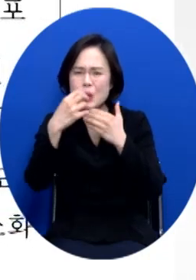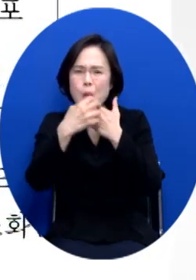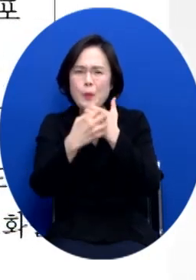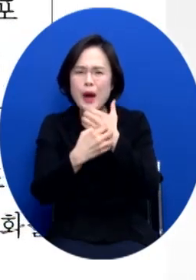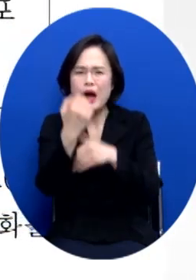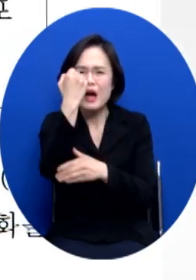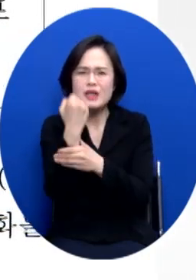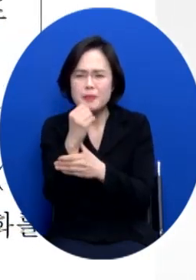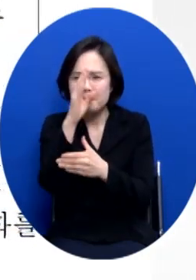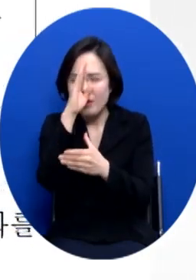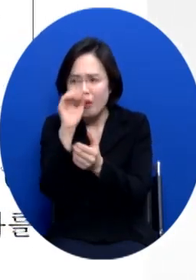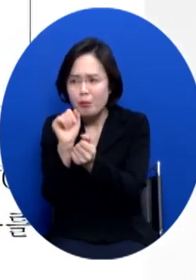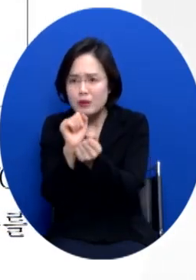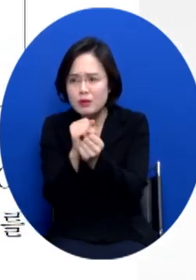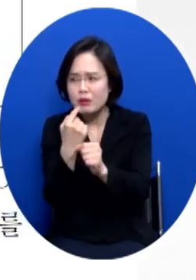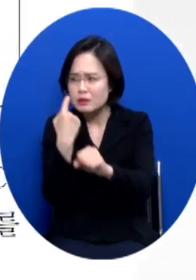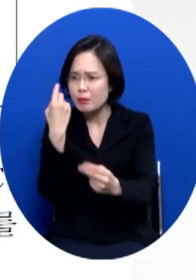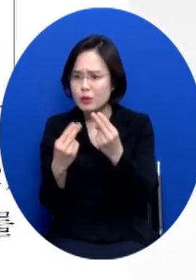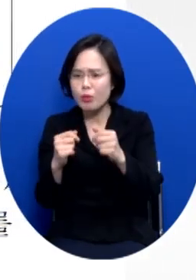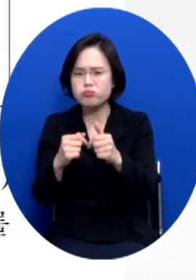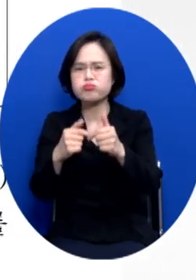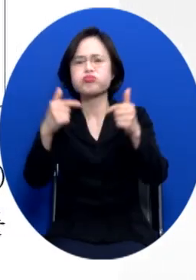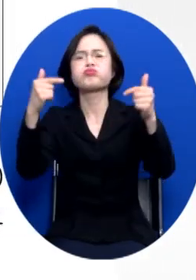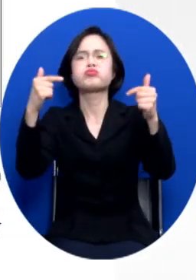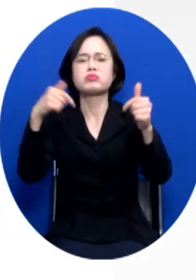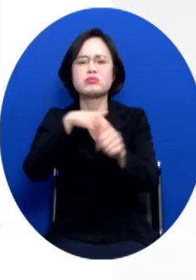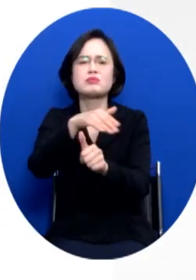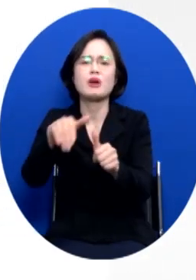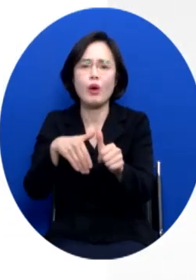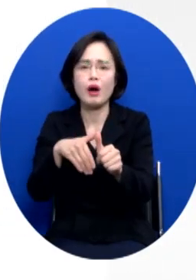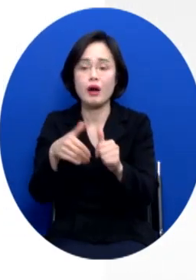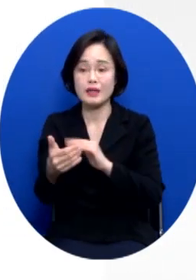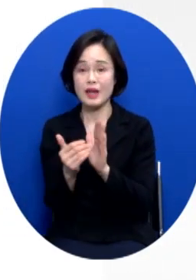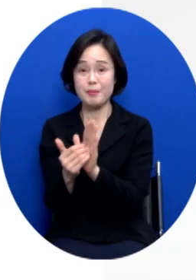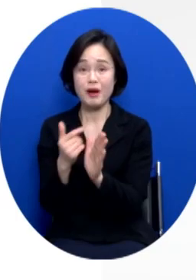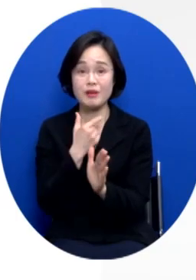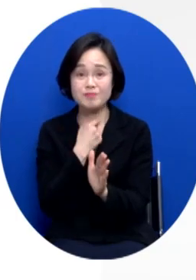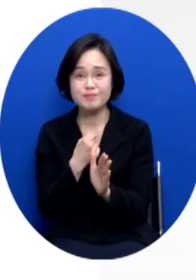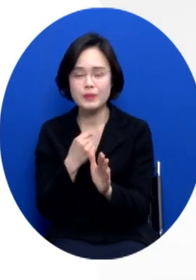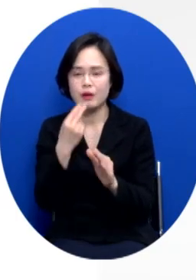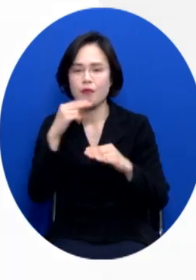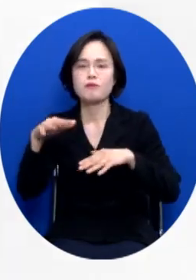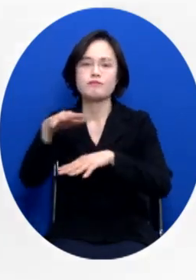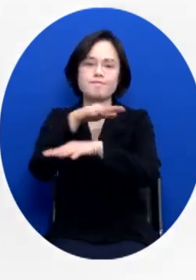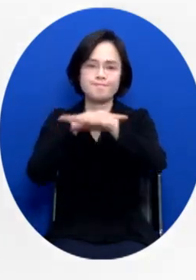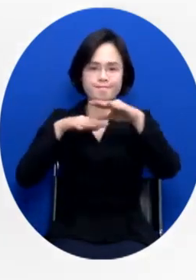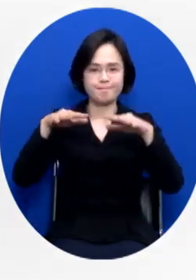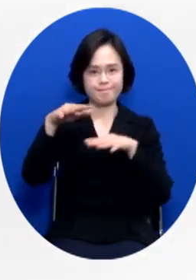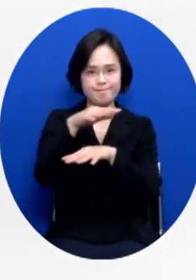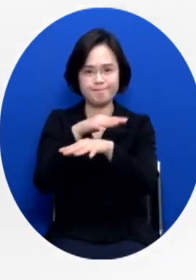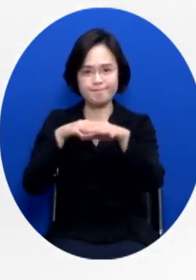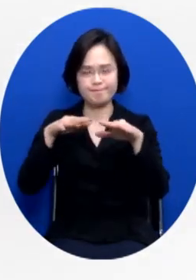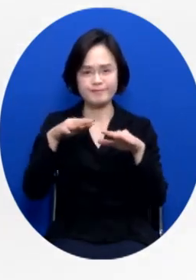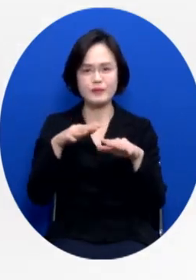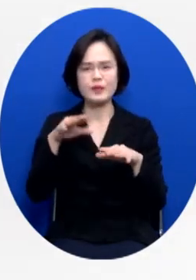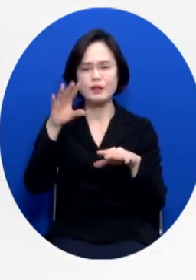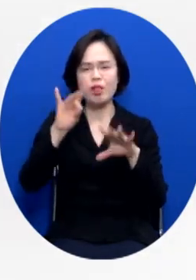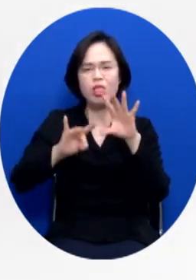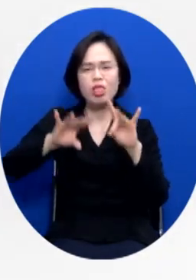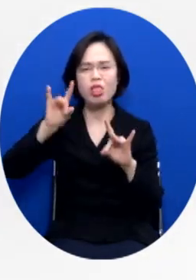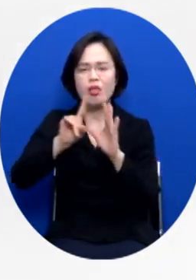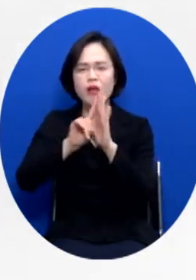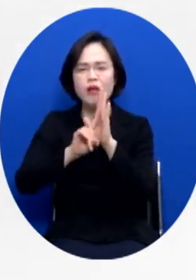발생이 지난해보다 증가하는 경향이 있다며 예방을 위해서는 적절한 환기를 통해 재배 시설의 내부 습도를 낮춰야